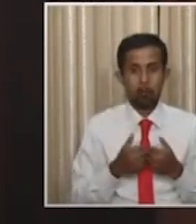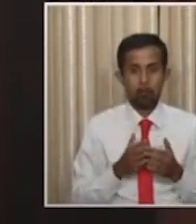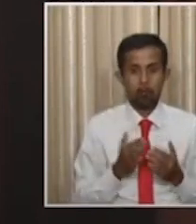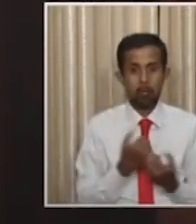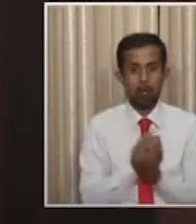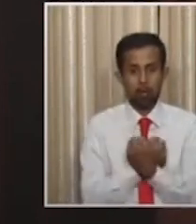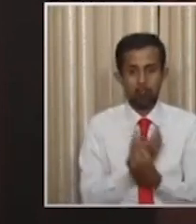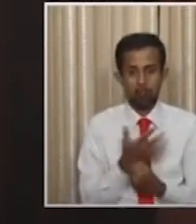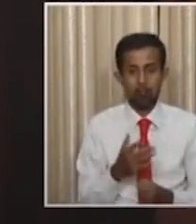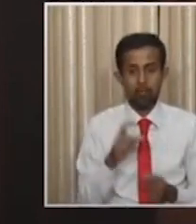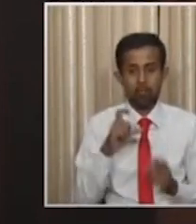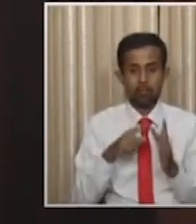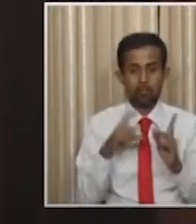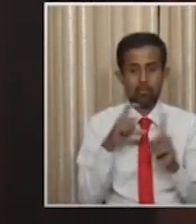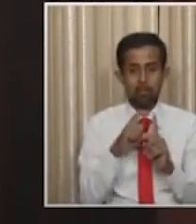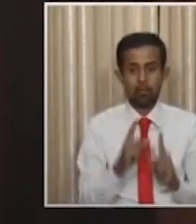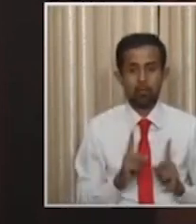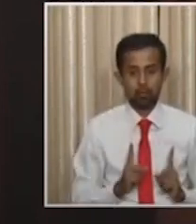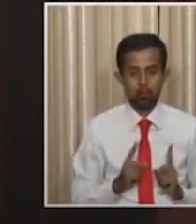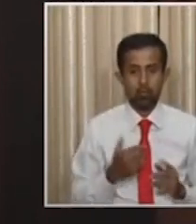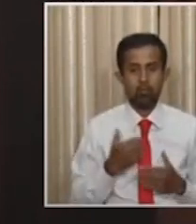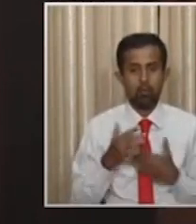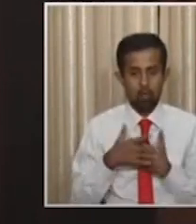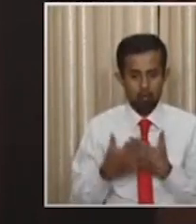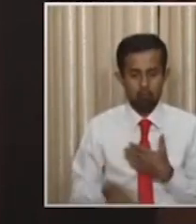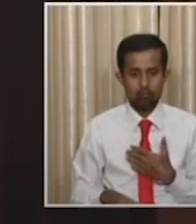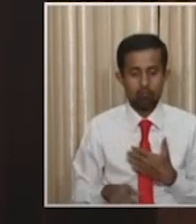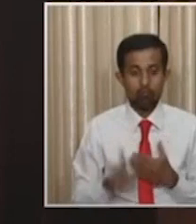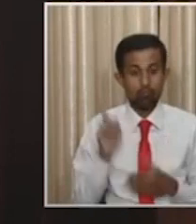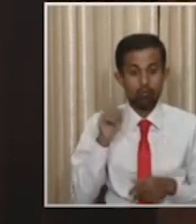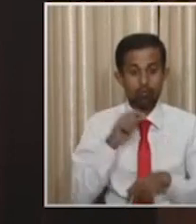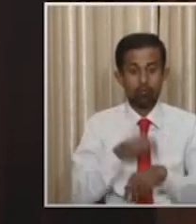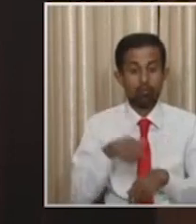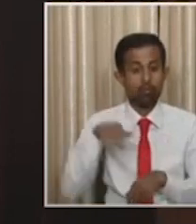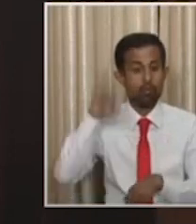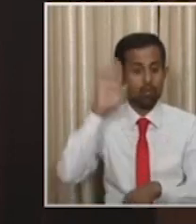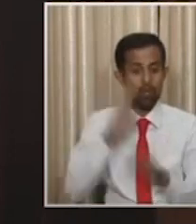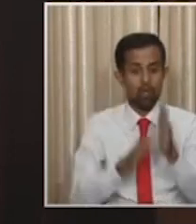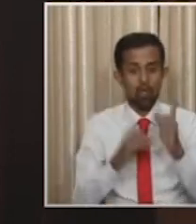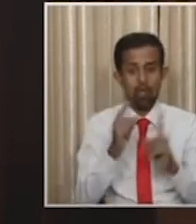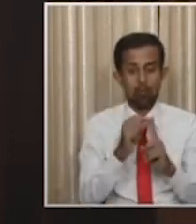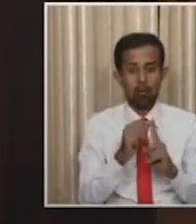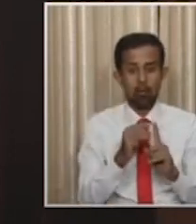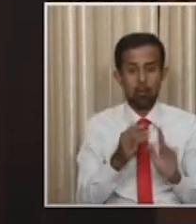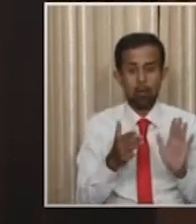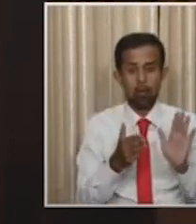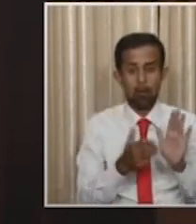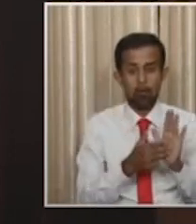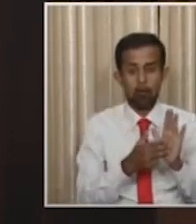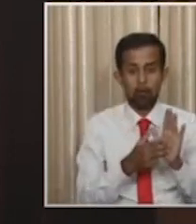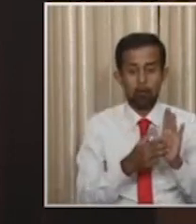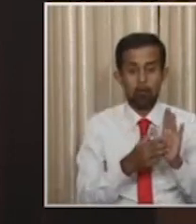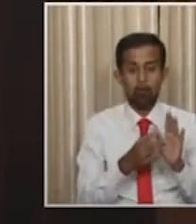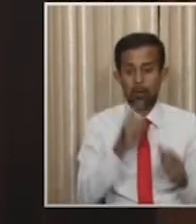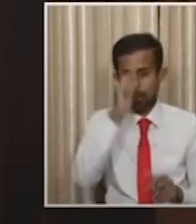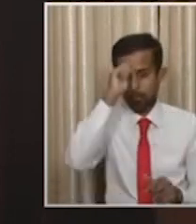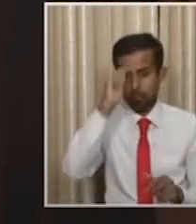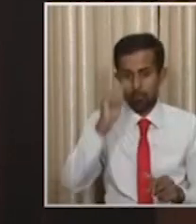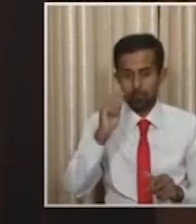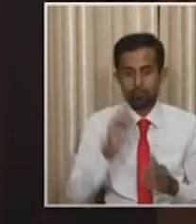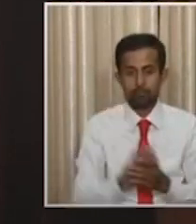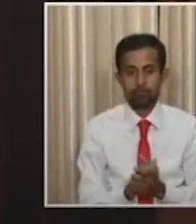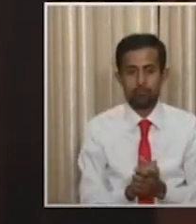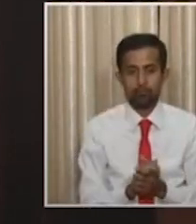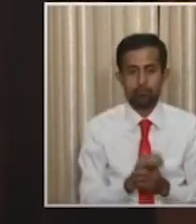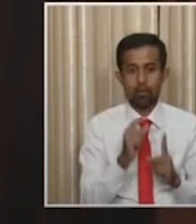பொழுது முன்னாள் அமைச்சராக இருந்த மங்கள சமர விக்ரம அவர்கள் தொலைபேசியிலே பிள்ளையோட நிலவரம் என்ன